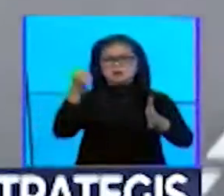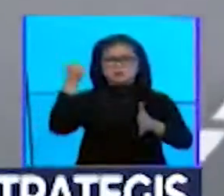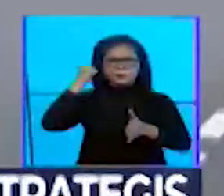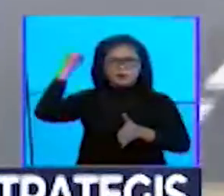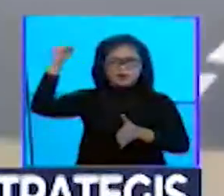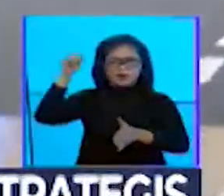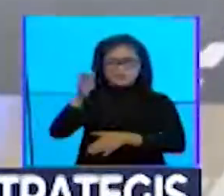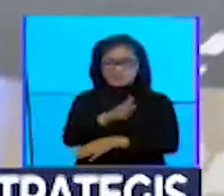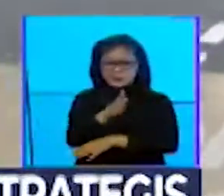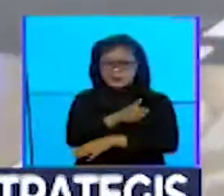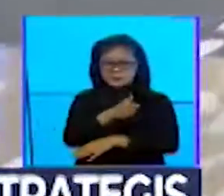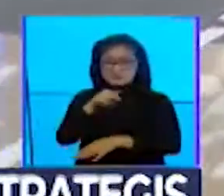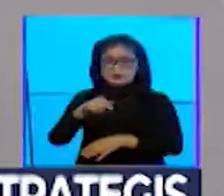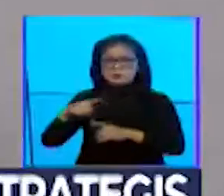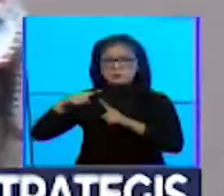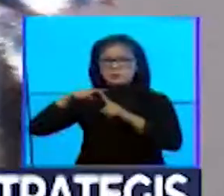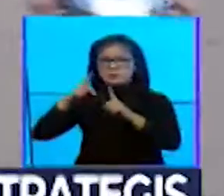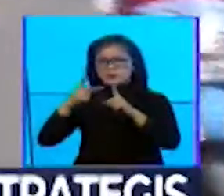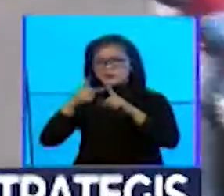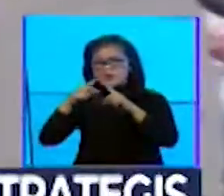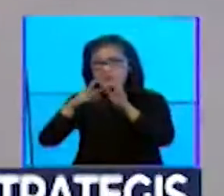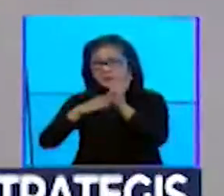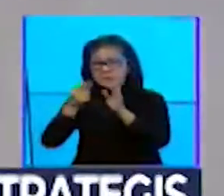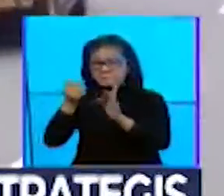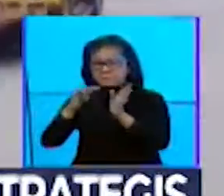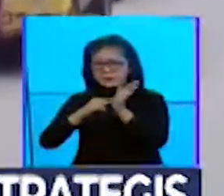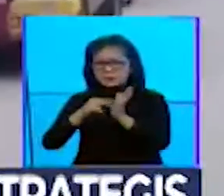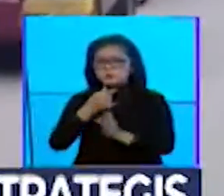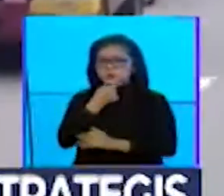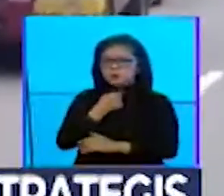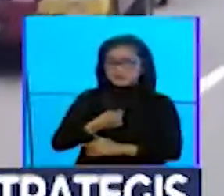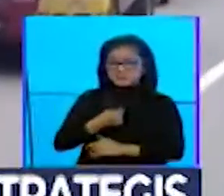MH Tamrin, hingga Jalan Jenderal Sudirman.